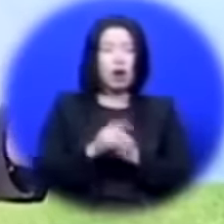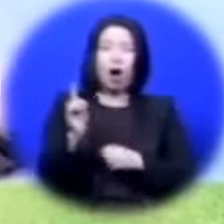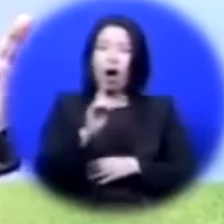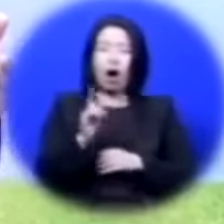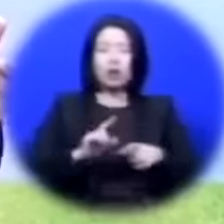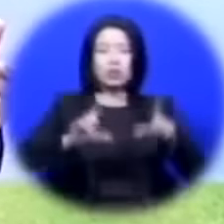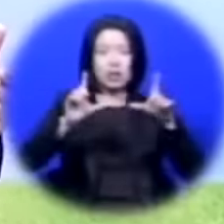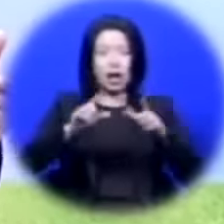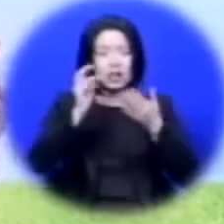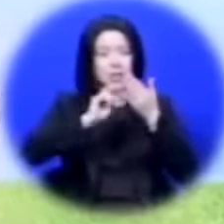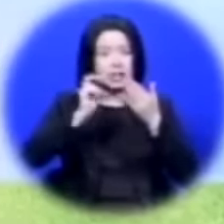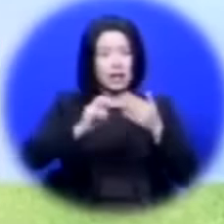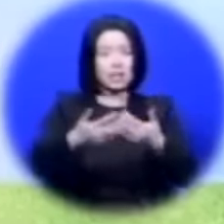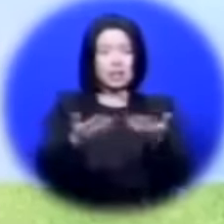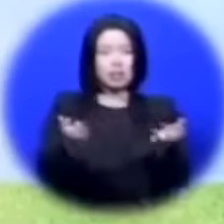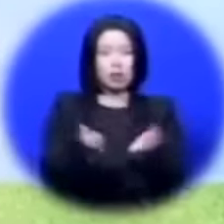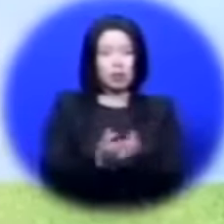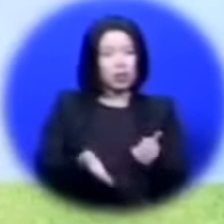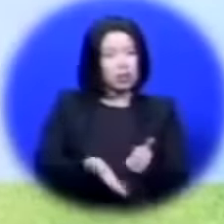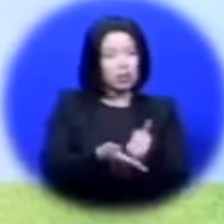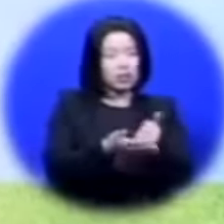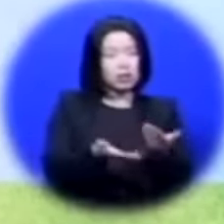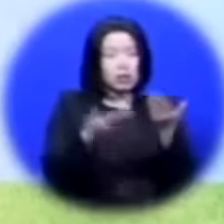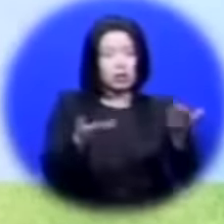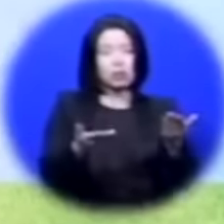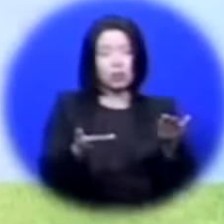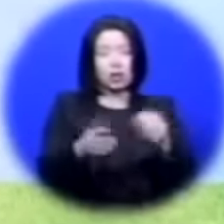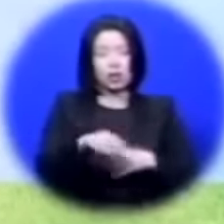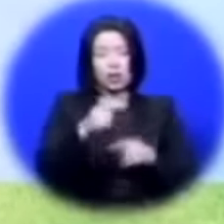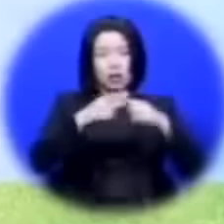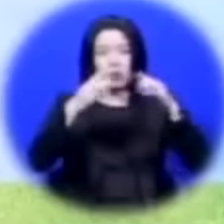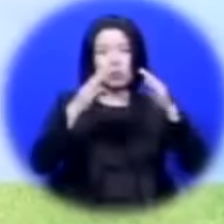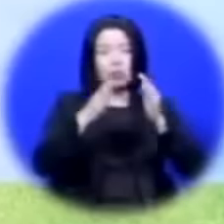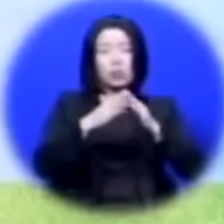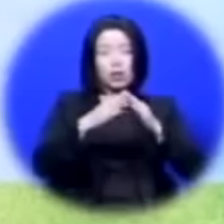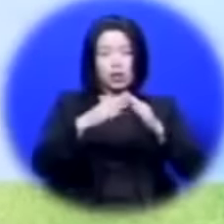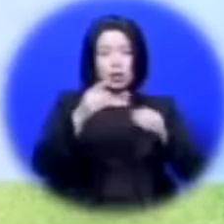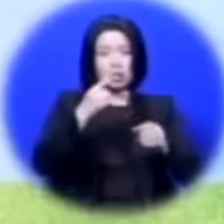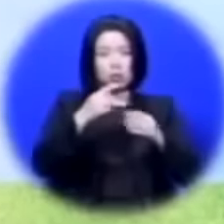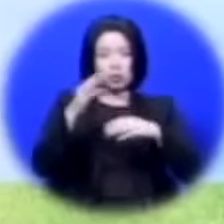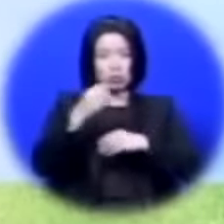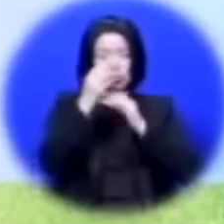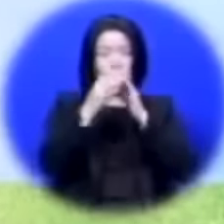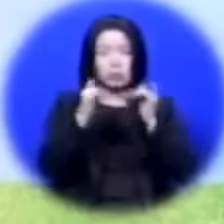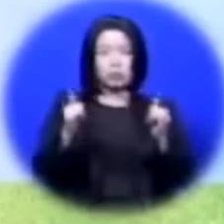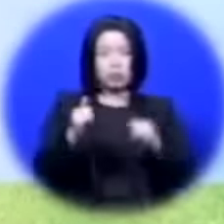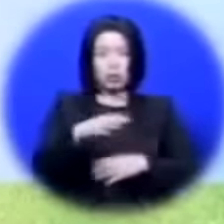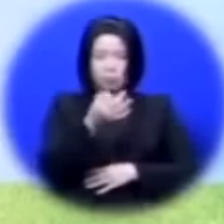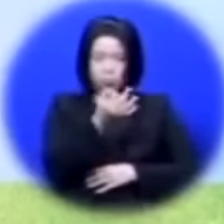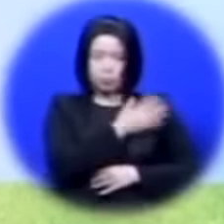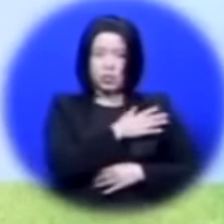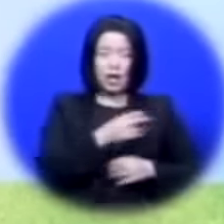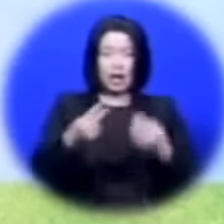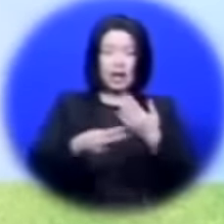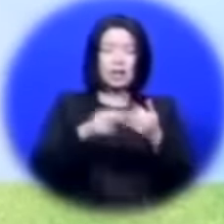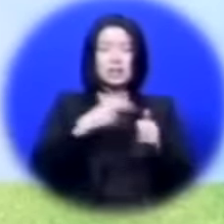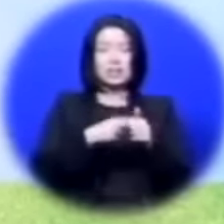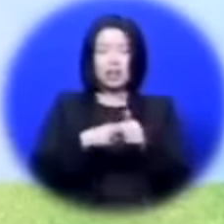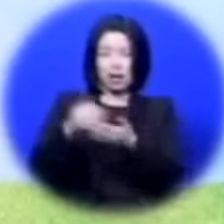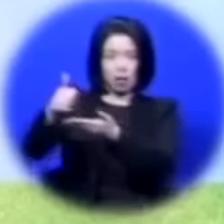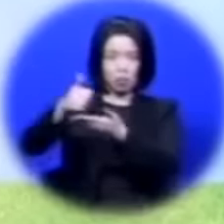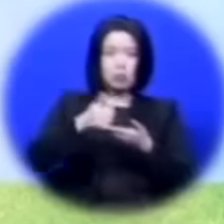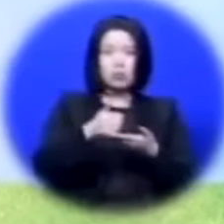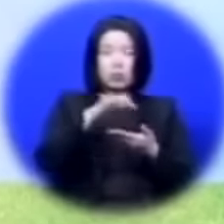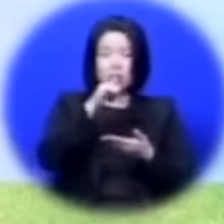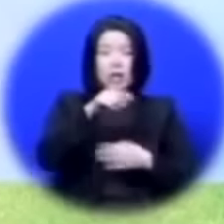대원이었던 그 교인 중에 아주 부유한 의사인 성도가 초청을 했습니다 그래서 그 집에